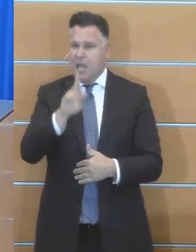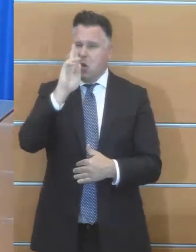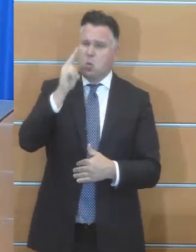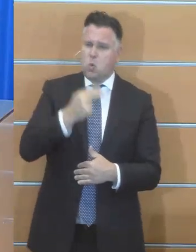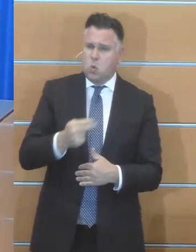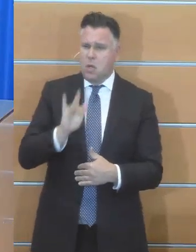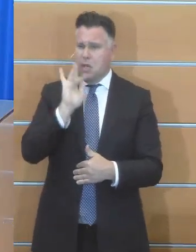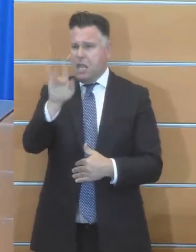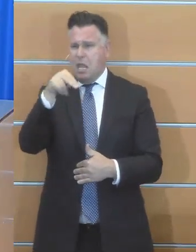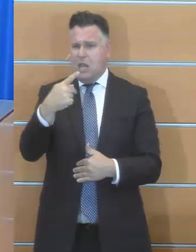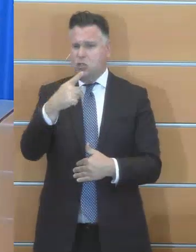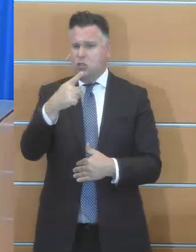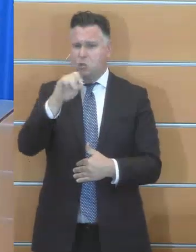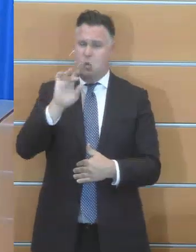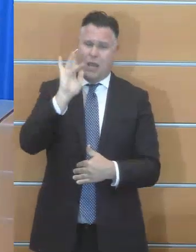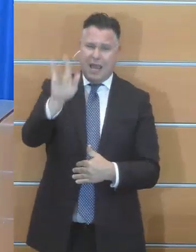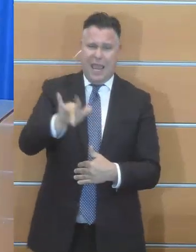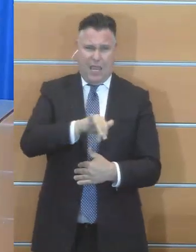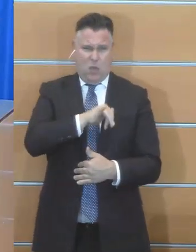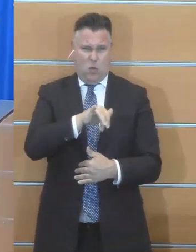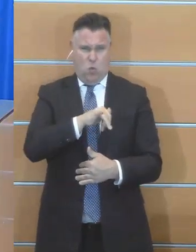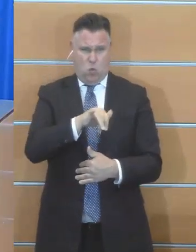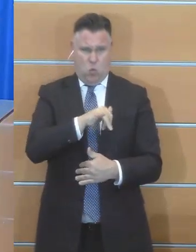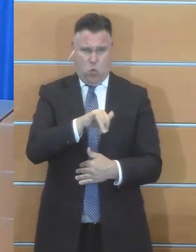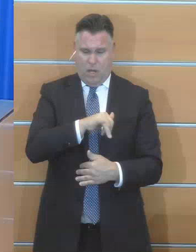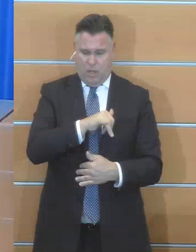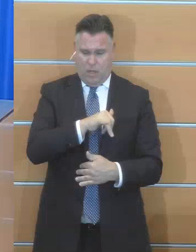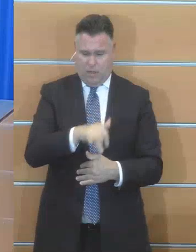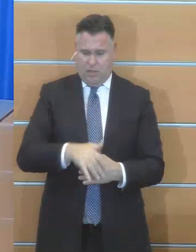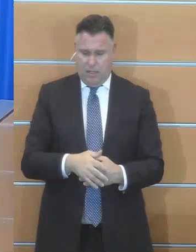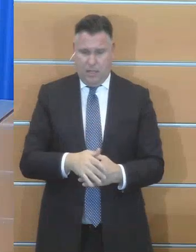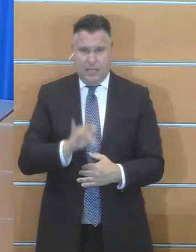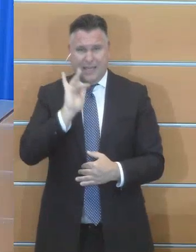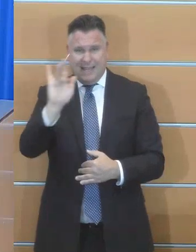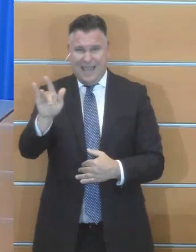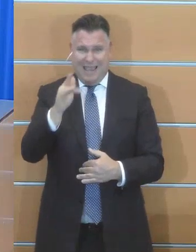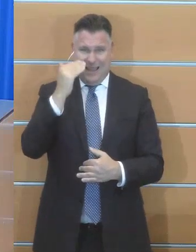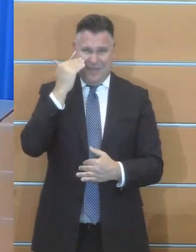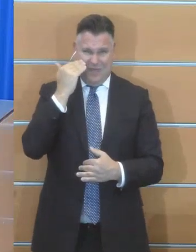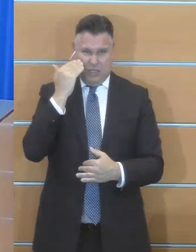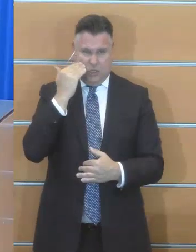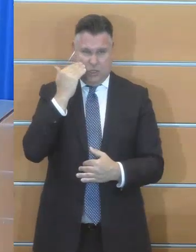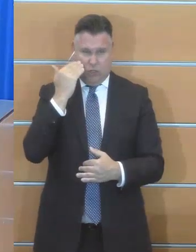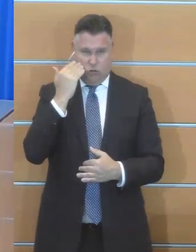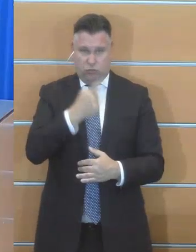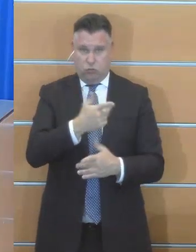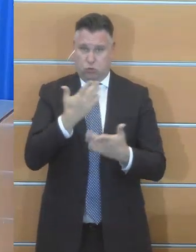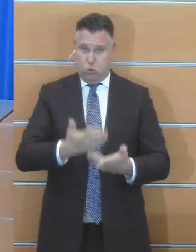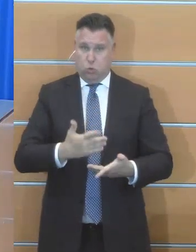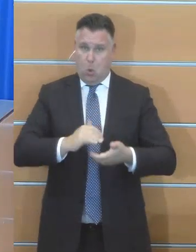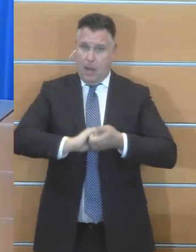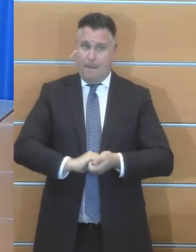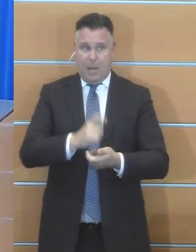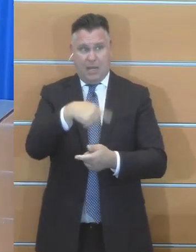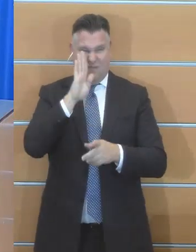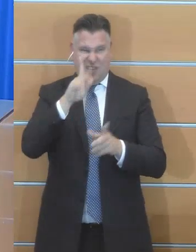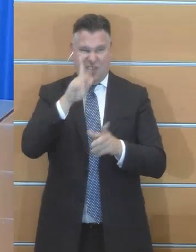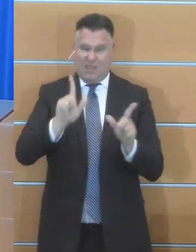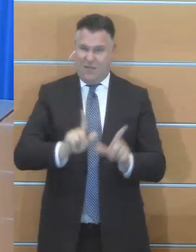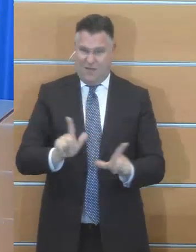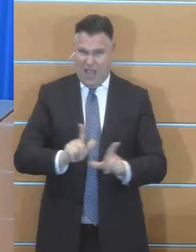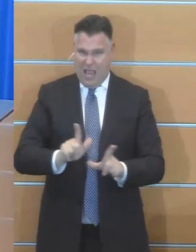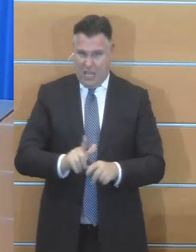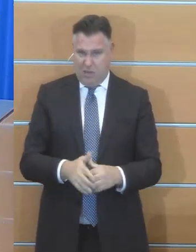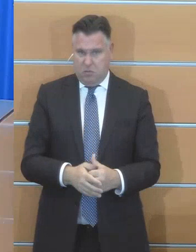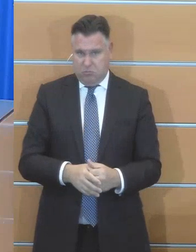entjungs gegen die Jugend in diesem Land gegen die Wissenschaft diesen Pakt abfeiern wenn Sie